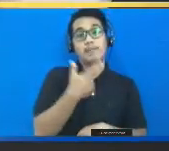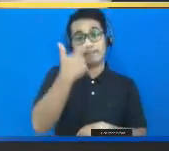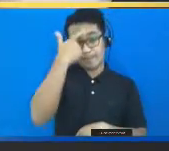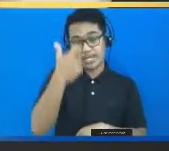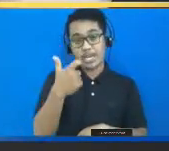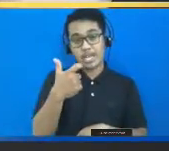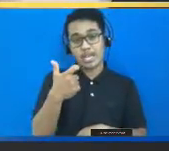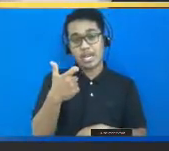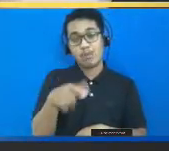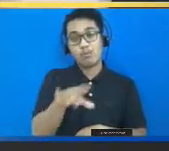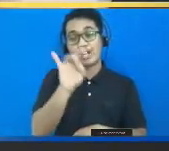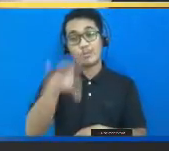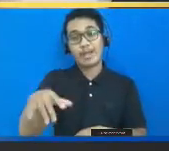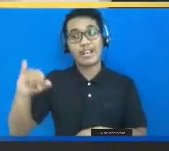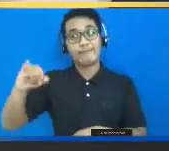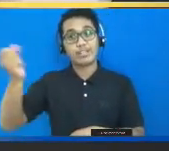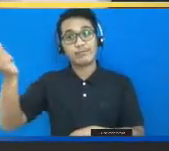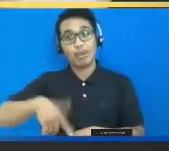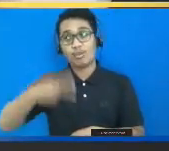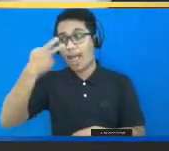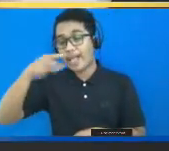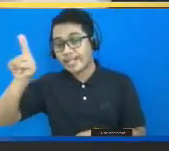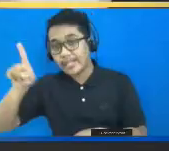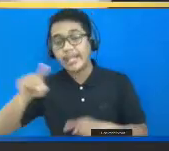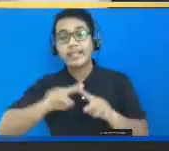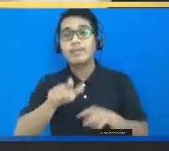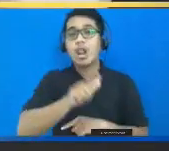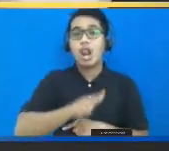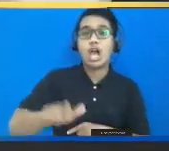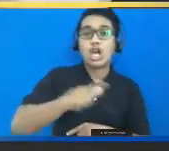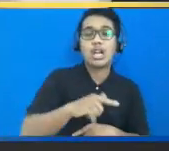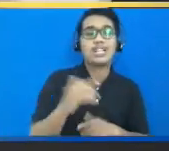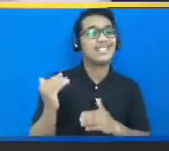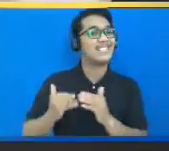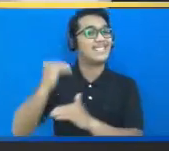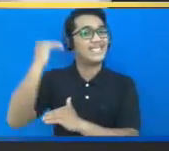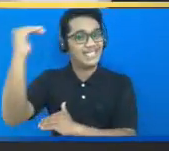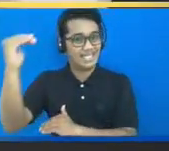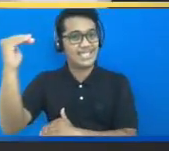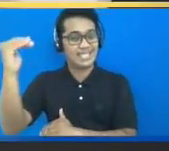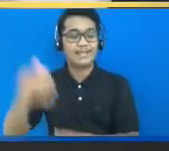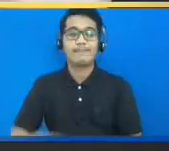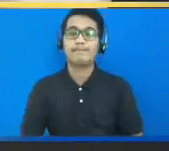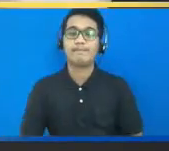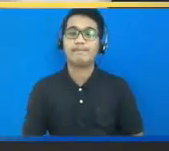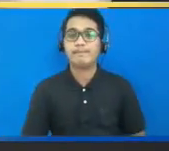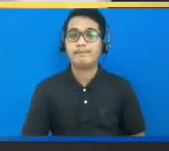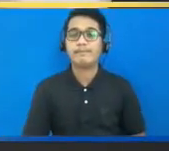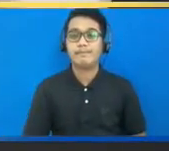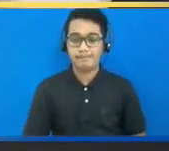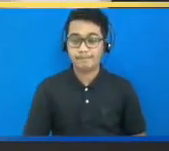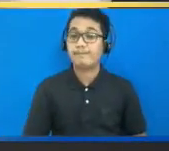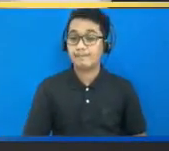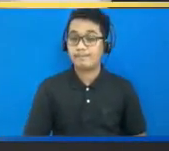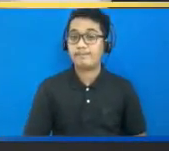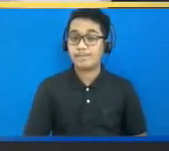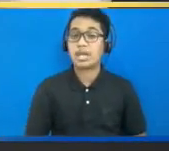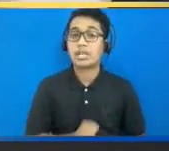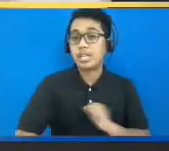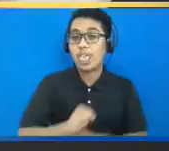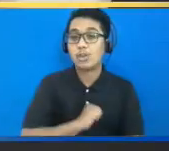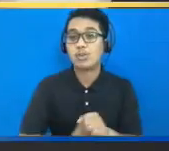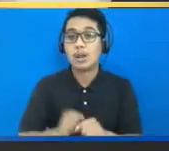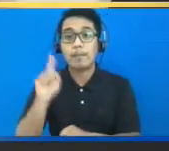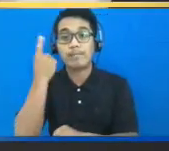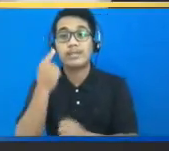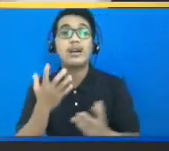Enggak cuman investor asing tapi juga di bidang lokasi cukup tinggi dari sisi pendanaan gitu nah Apa yang harus dilakukan